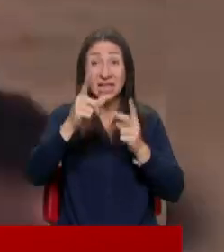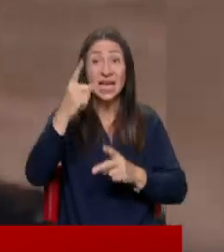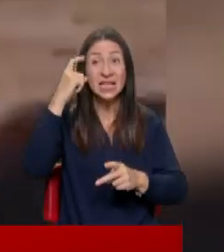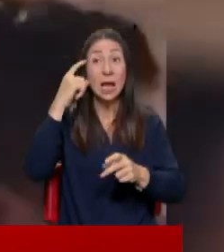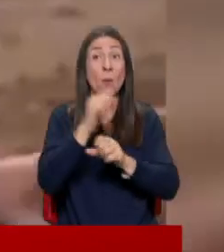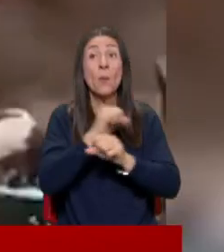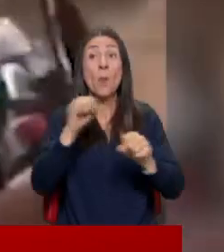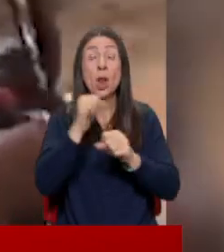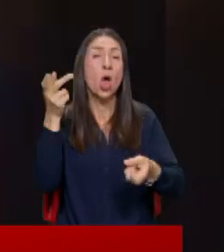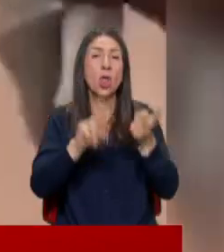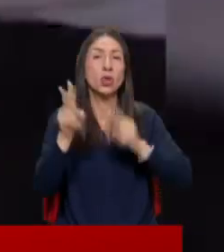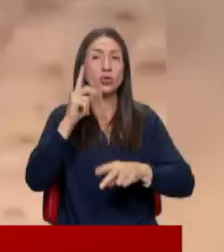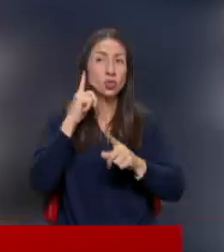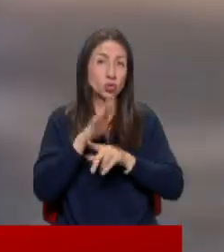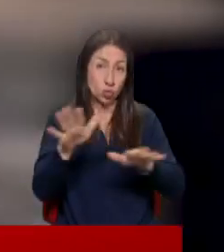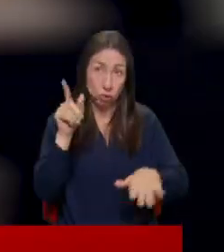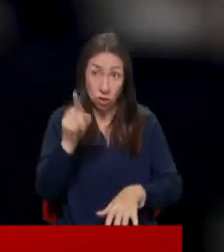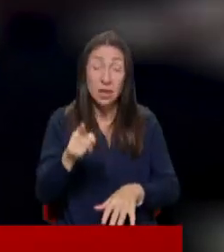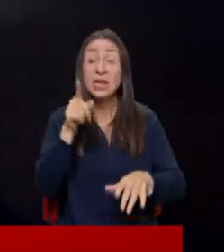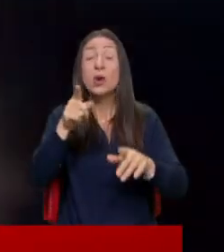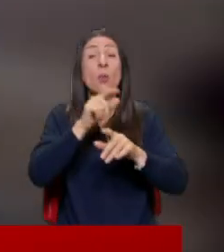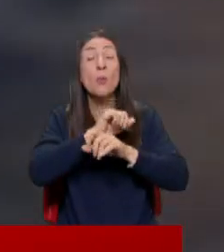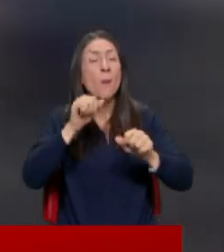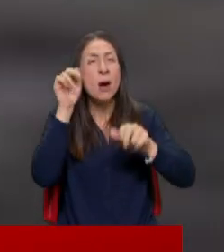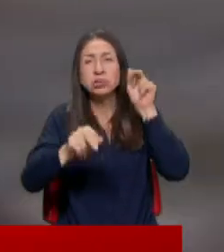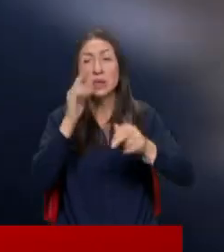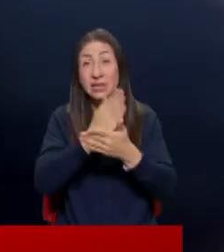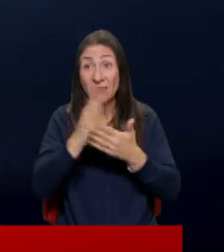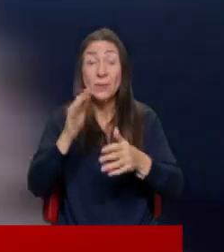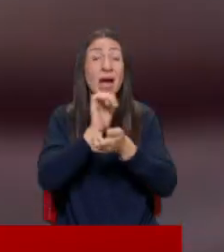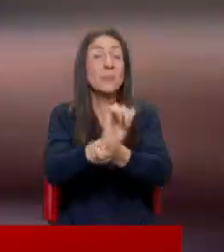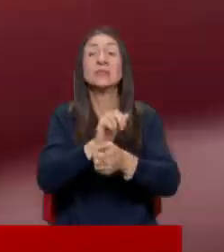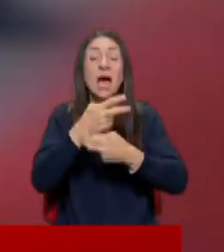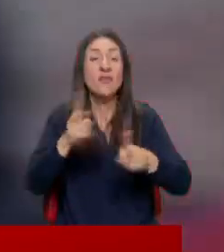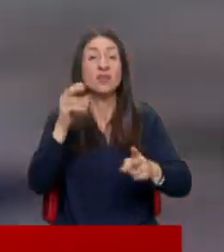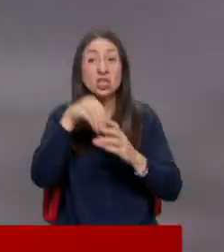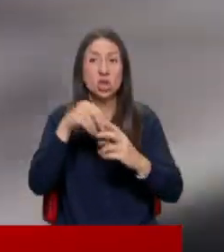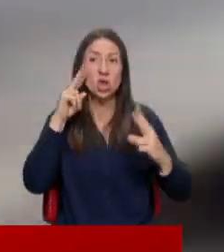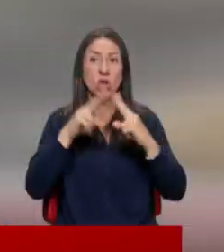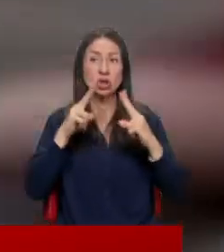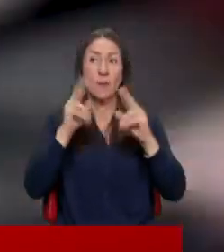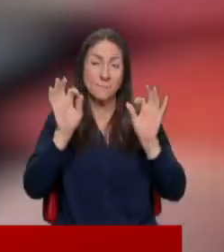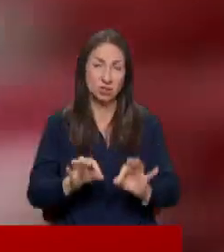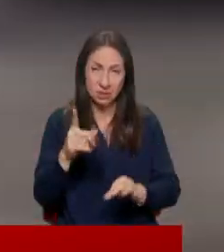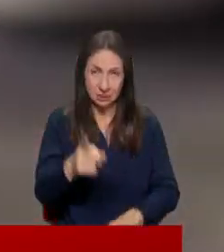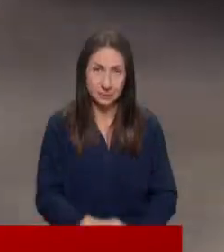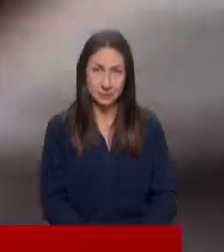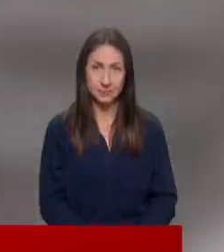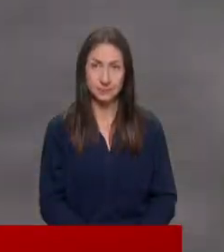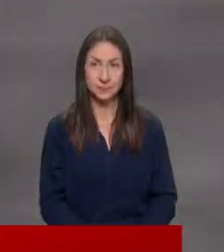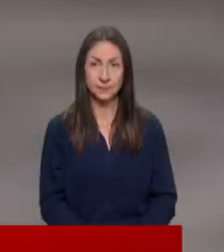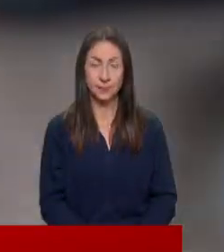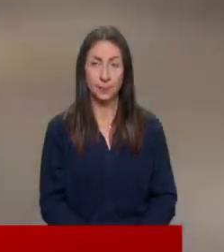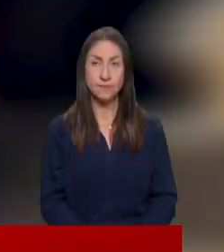İsrail bombardımanlarında öldüğünü duyurdu. Saldırılar sürerken rehinelerin bırakılması için görüşmeler başladı.